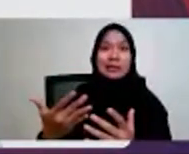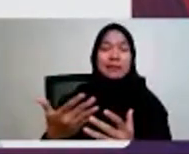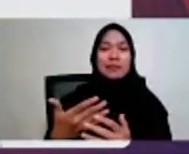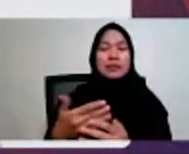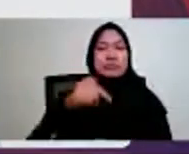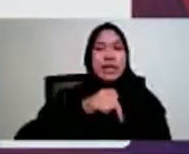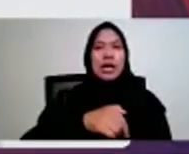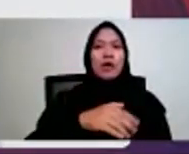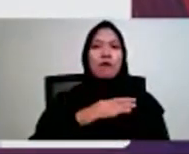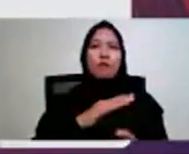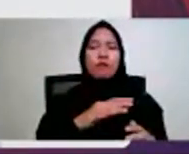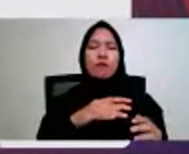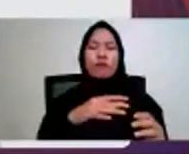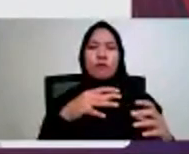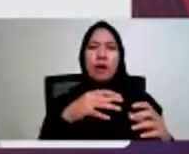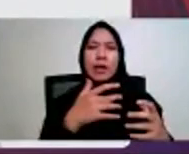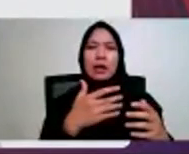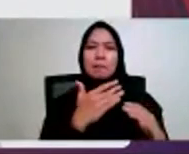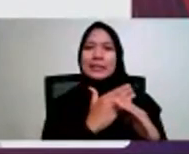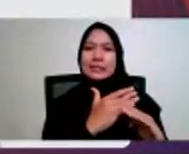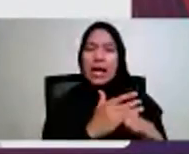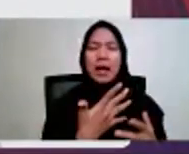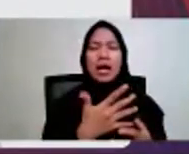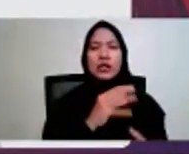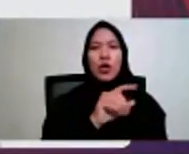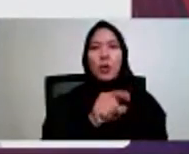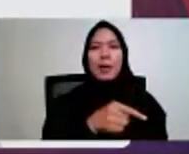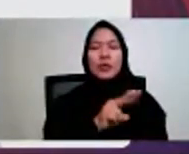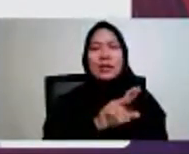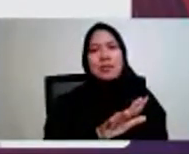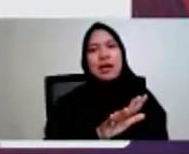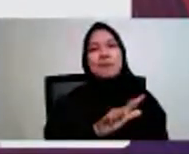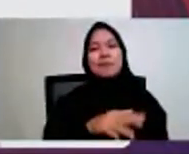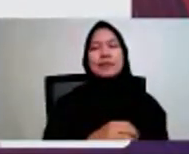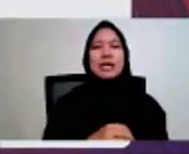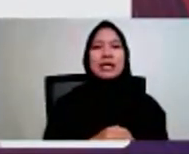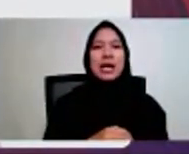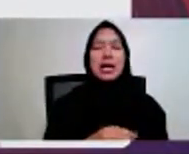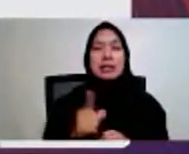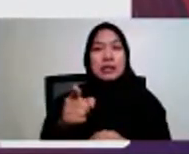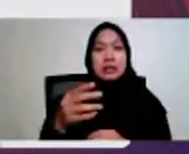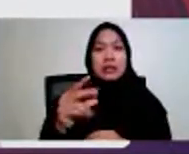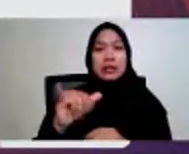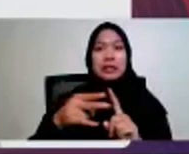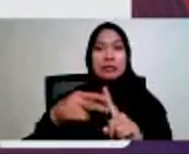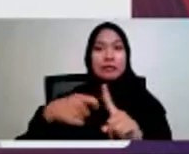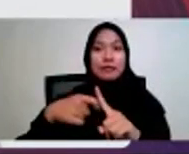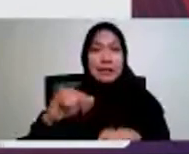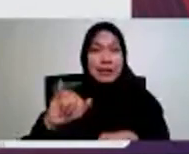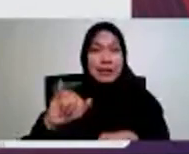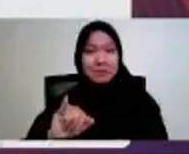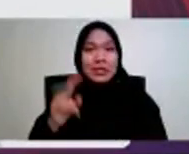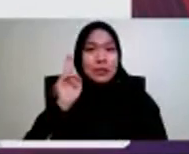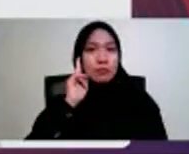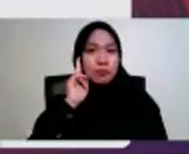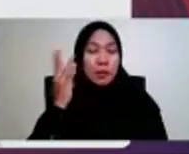for looking dan PMT 0,25 jadi eh Ananda Rifki ya itu